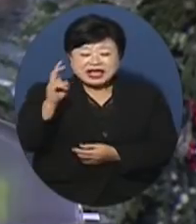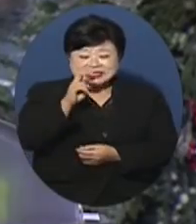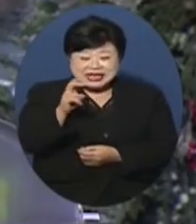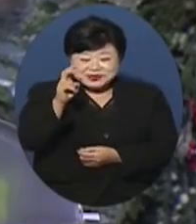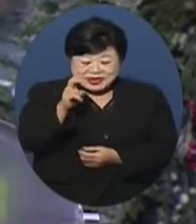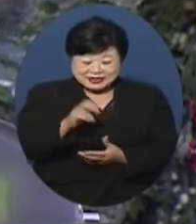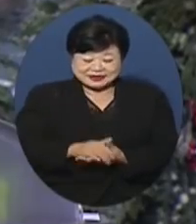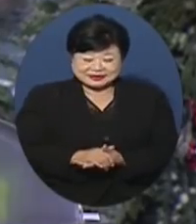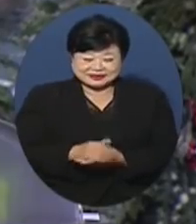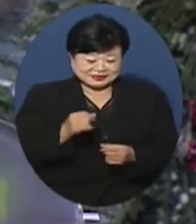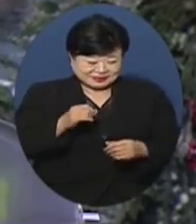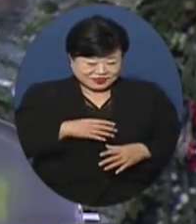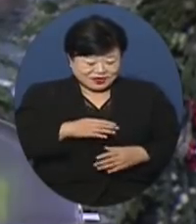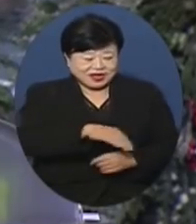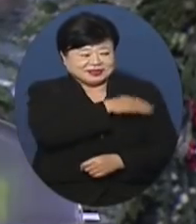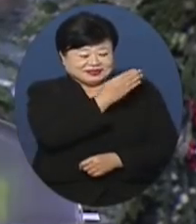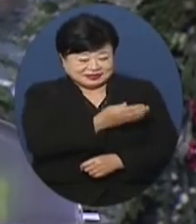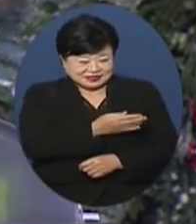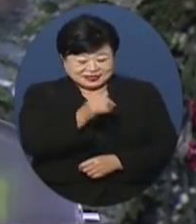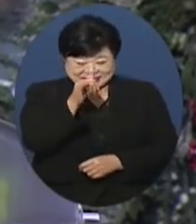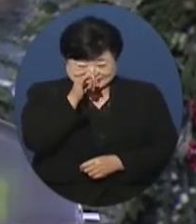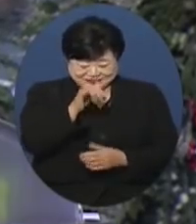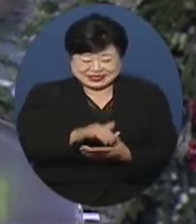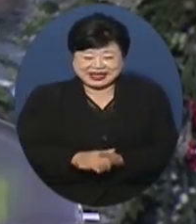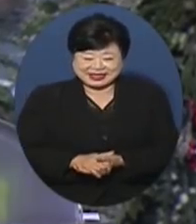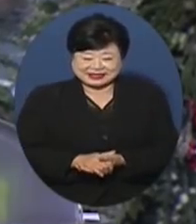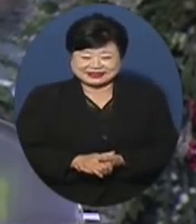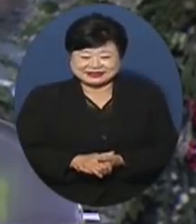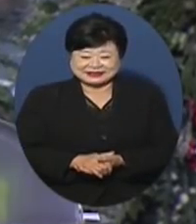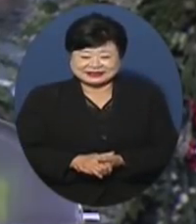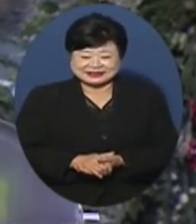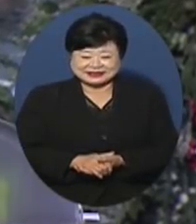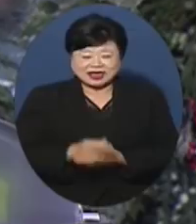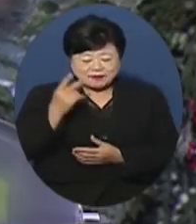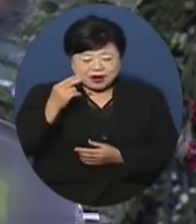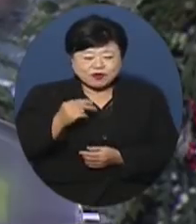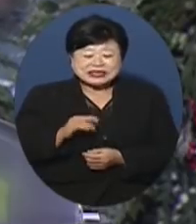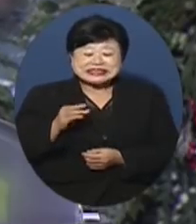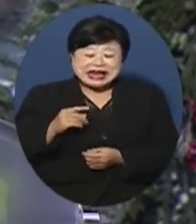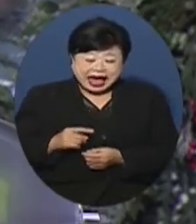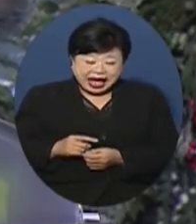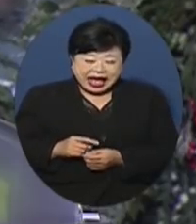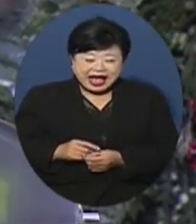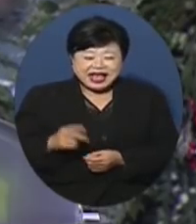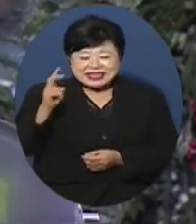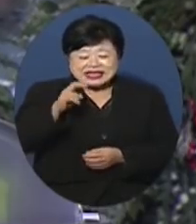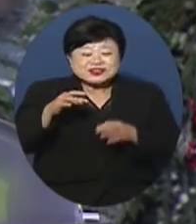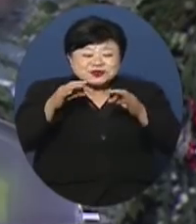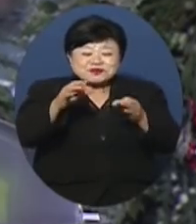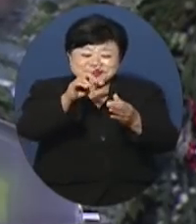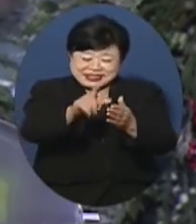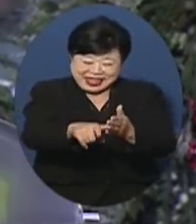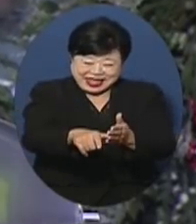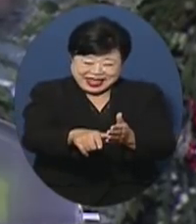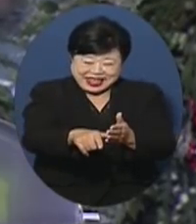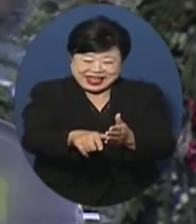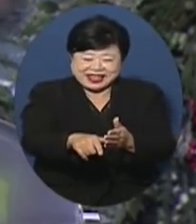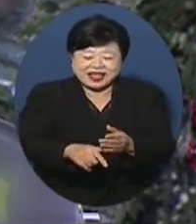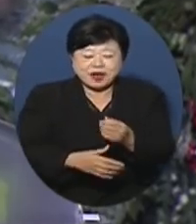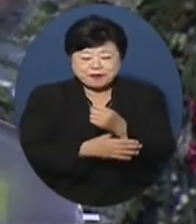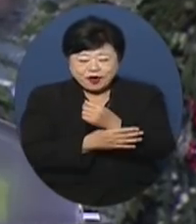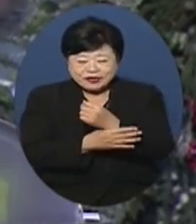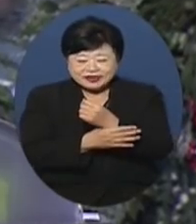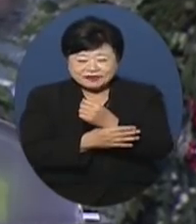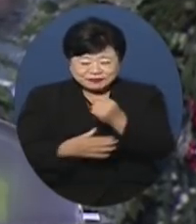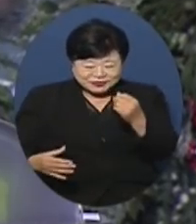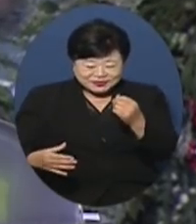찬송에는 놀라운 능력이 있습니다. 바울과 실라가 찬송을 부를 때 메어 있던